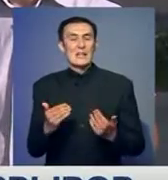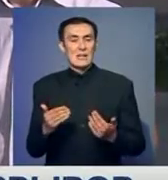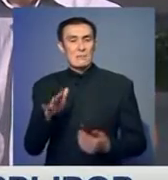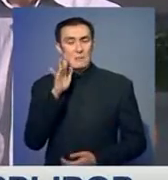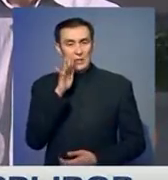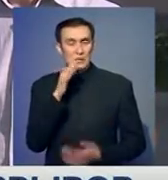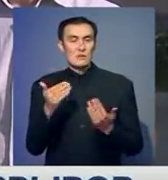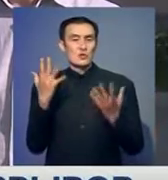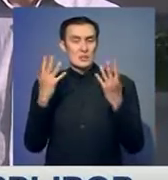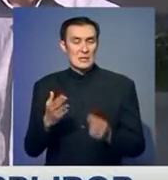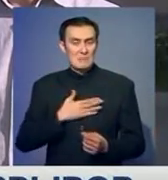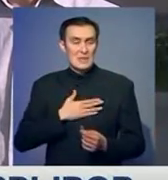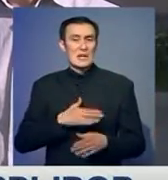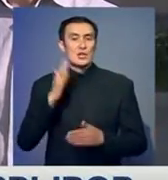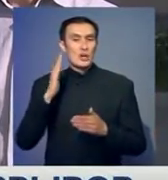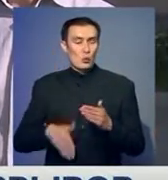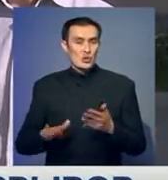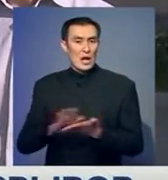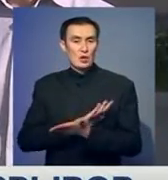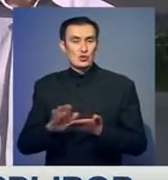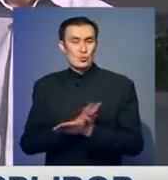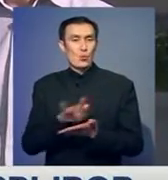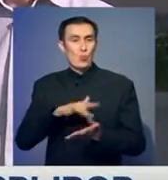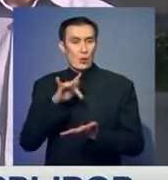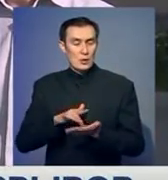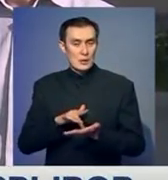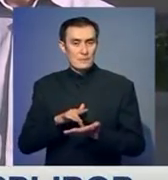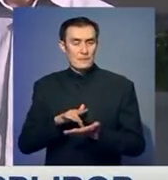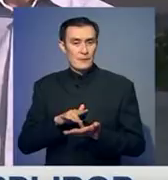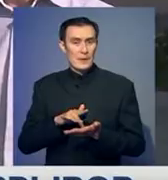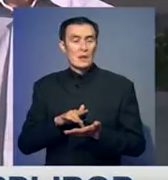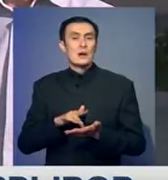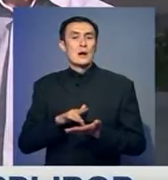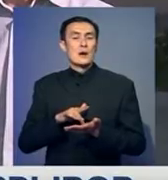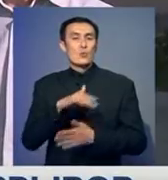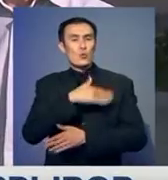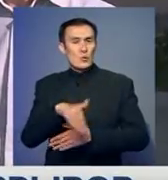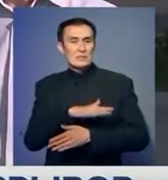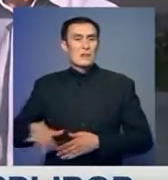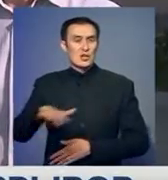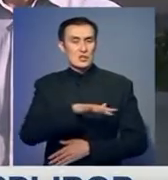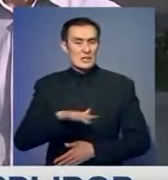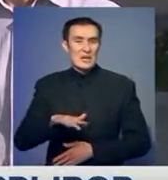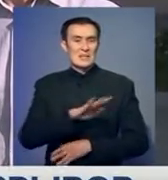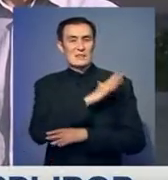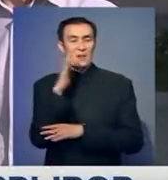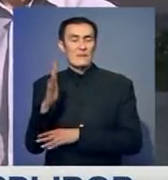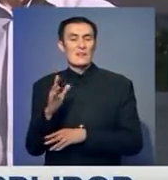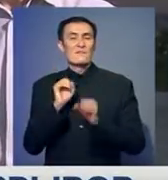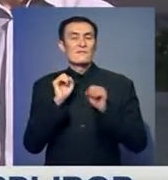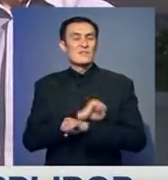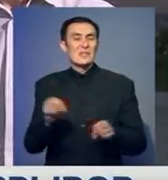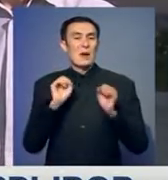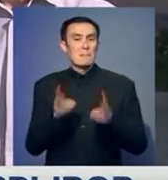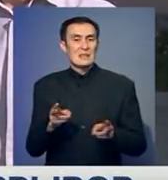на сегодняшний день, мы завершили очистку города, площадей, улиц, скверов от взрывоопасных